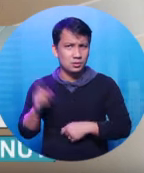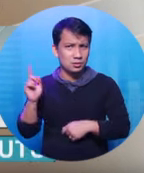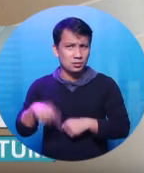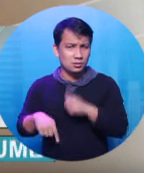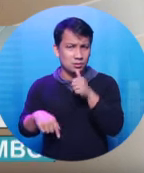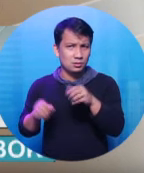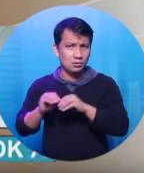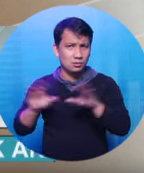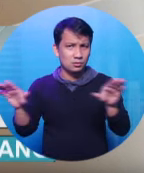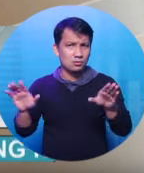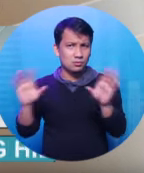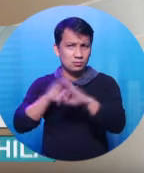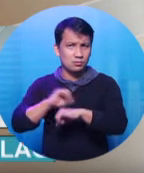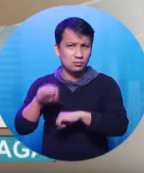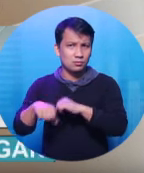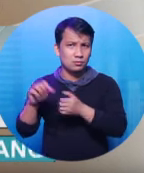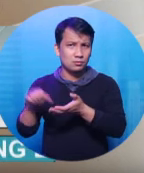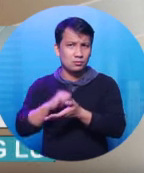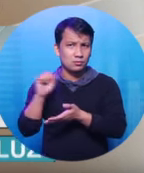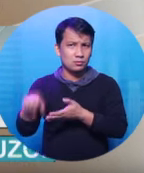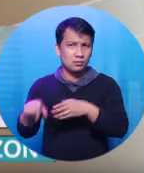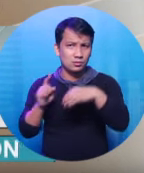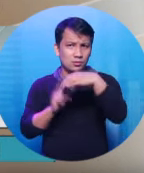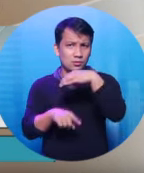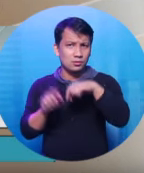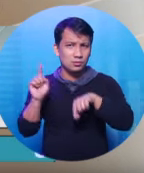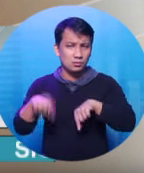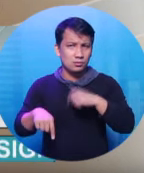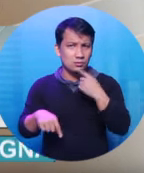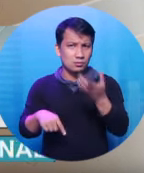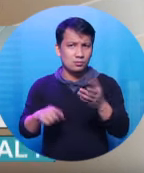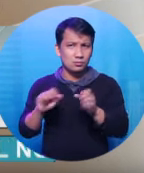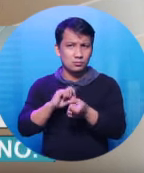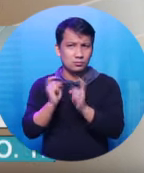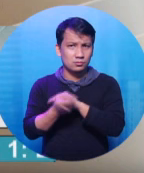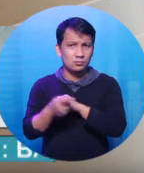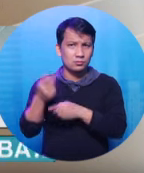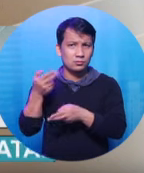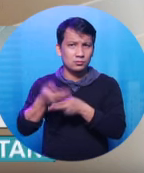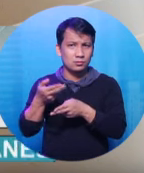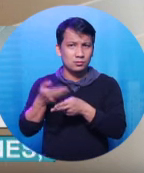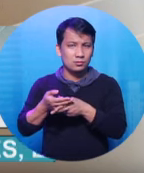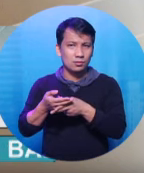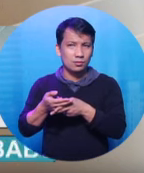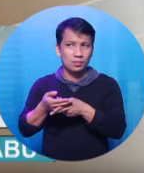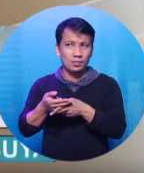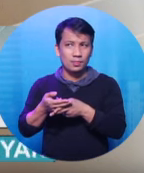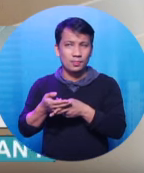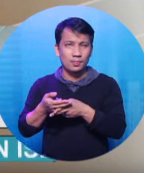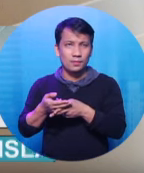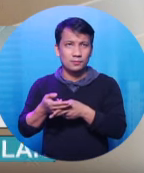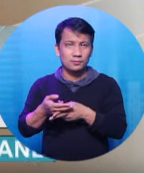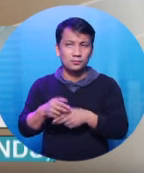hindi matapon-tapon itong ABS? Hindi ba to bakit palitan na lang ng bagong pangalan? Okay. And